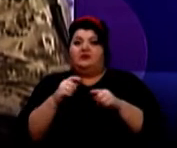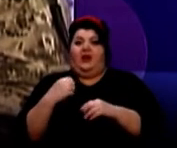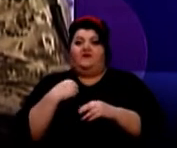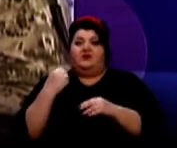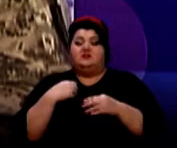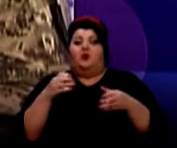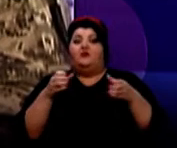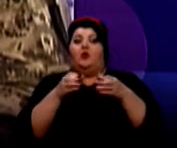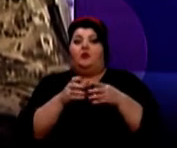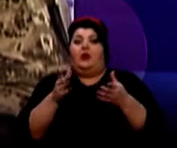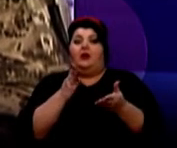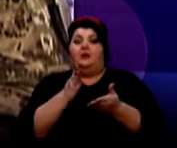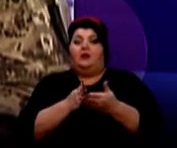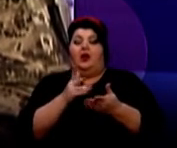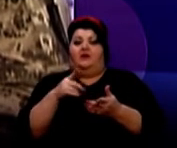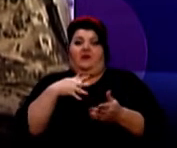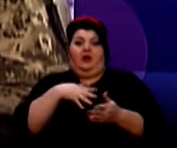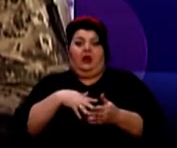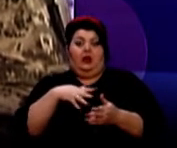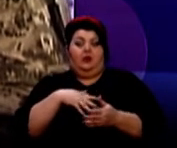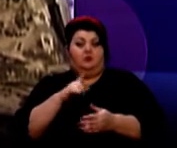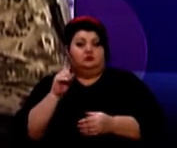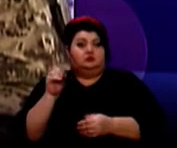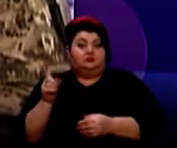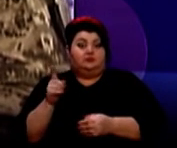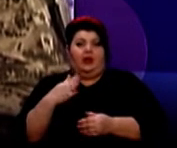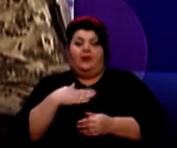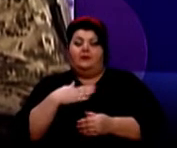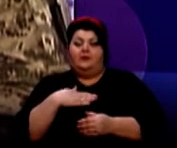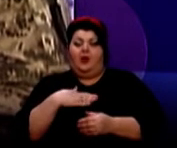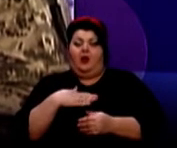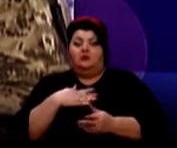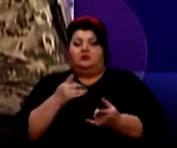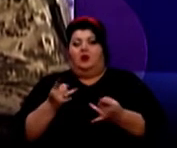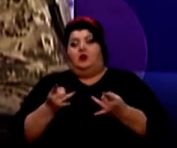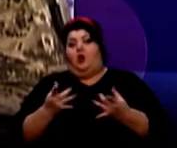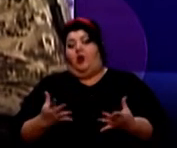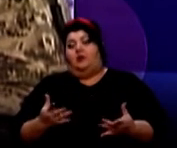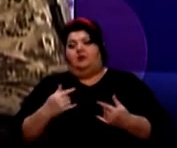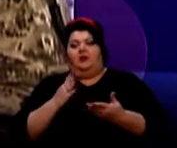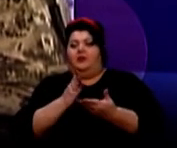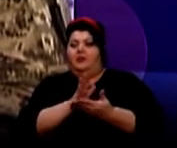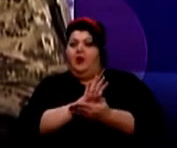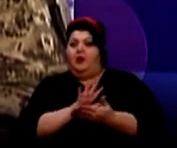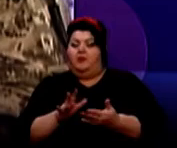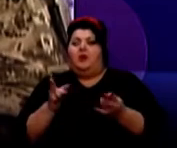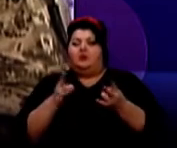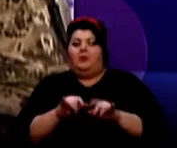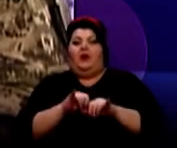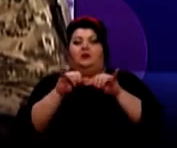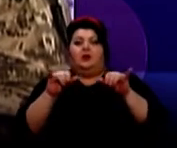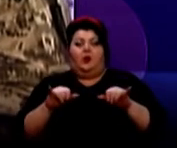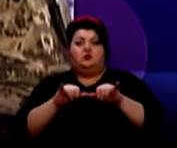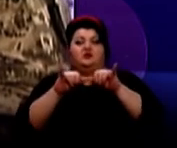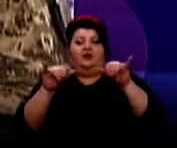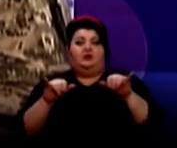яке розміщується в Автономній Республіці Крим. Нам розслаблятися ми не маємо права, тільки